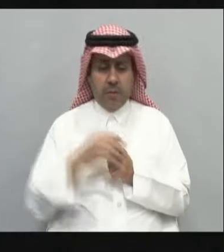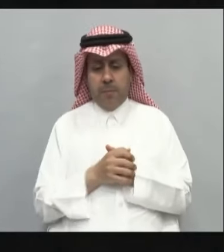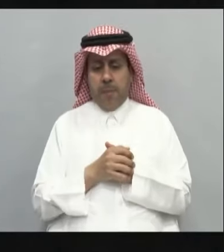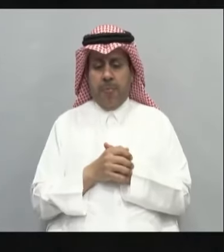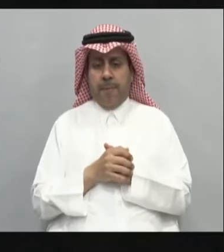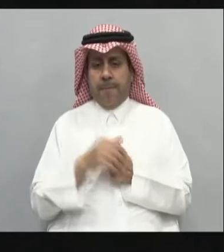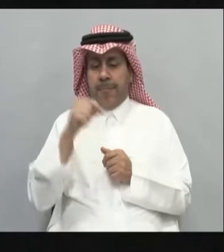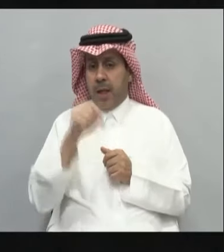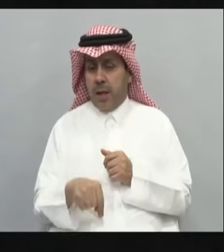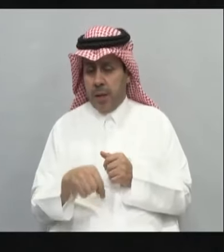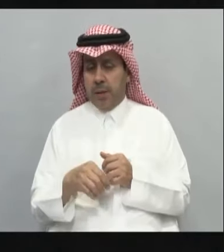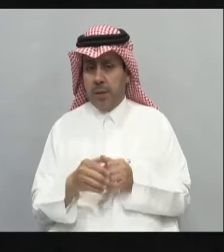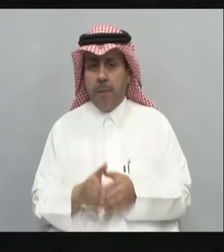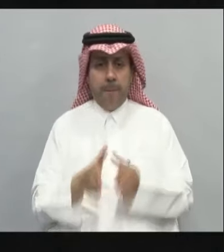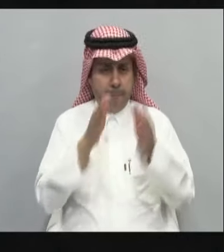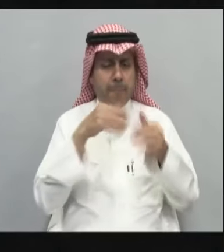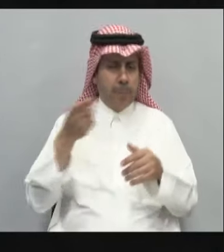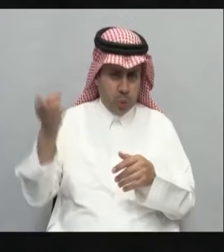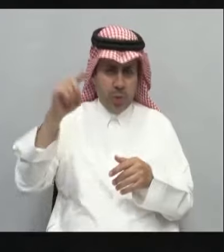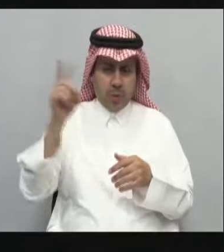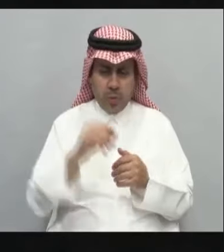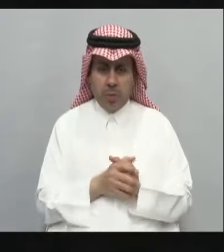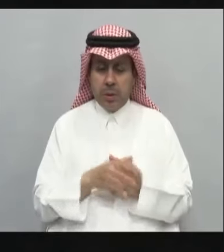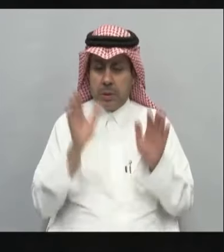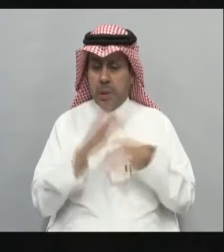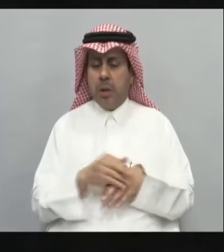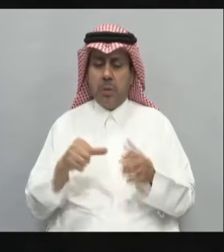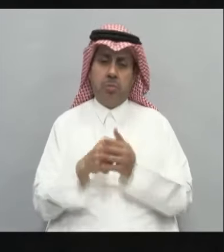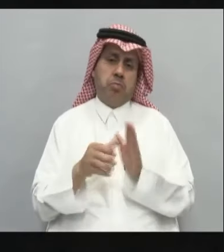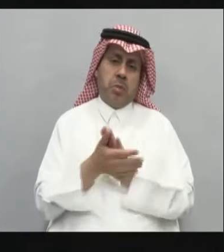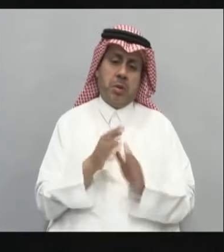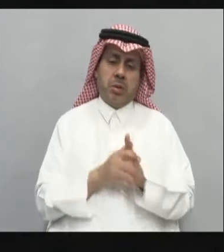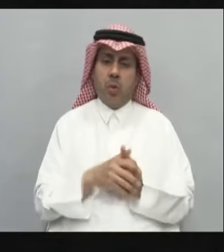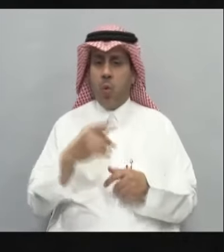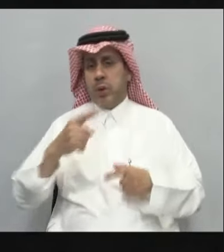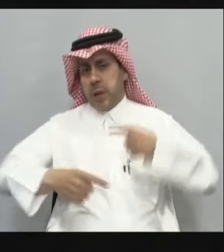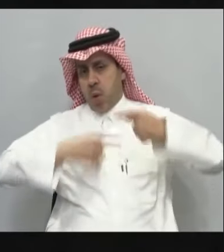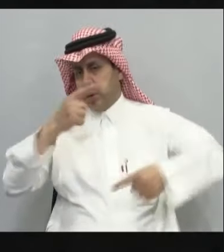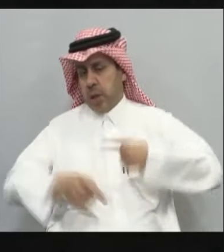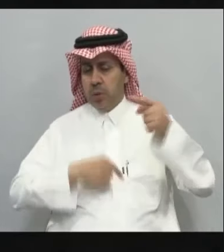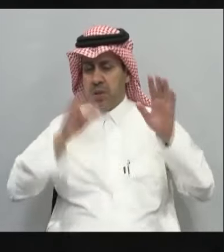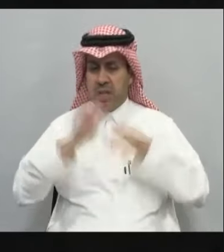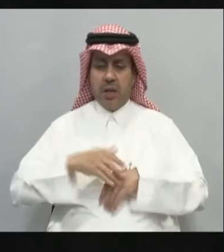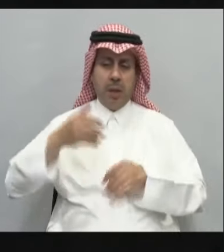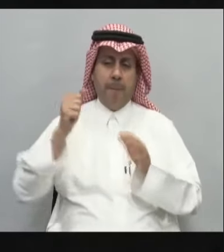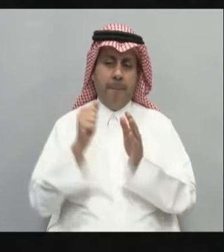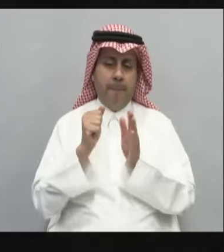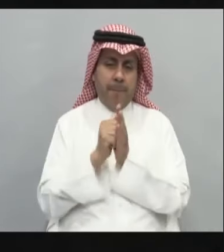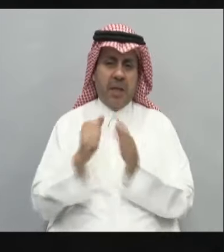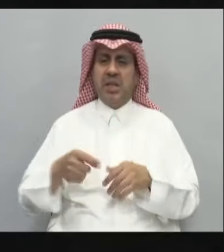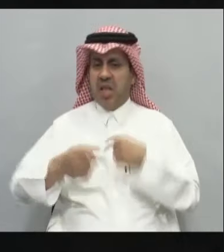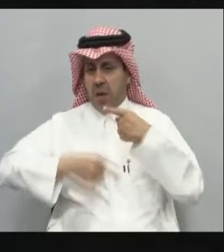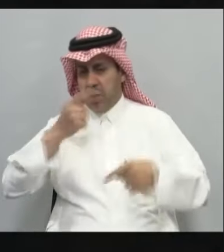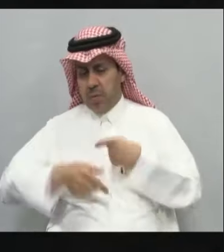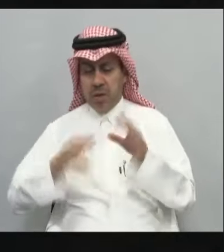الان بعد قليل ساذهب فربما تفوت الصلاه ويتعود على هذا الفعل حتى يترك بعد